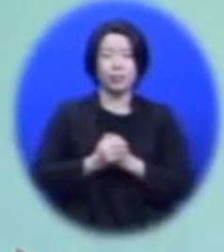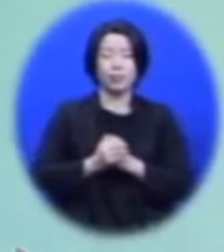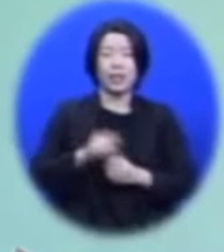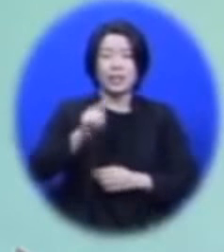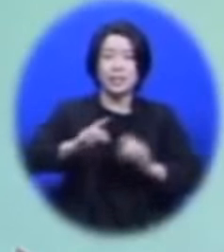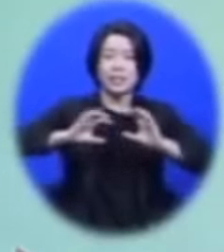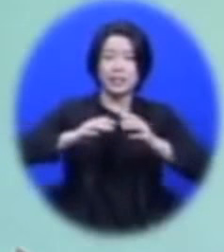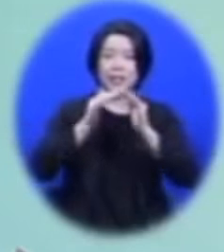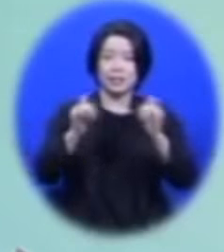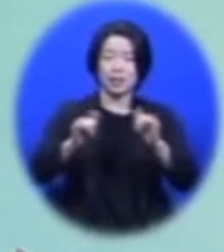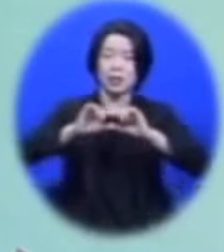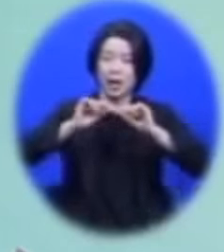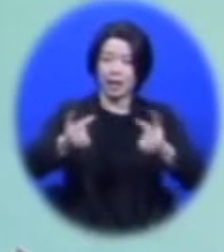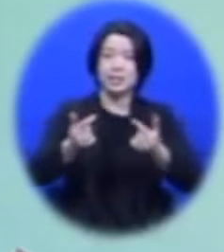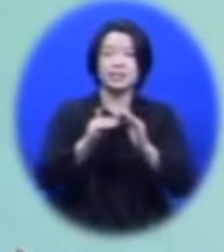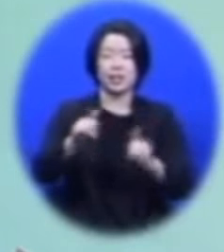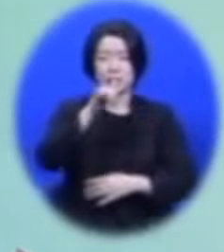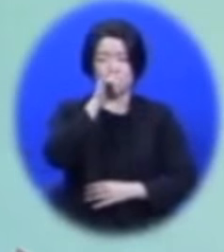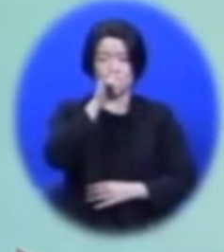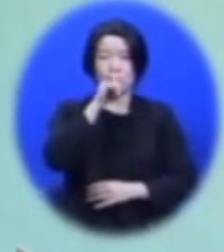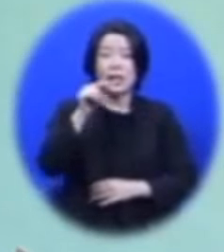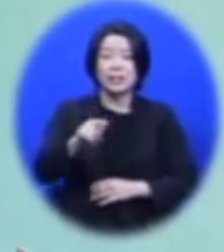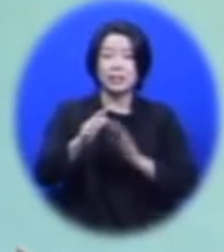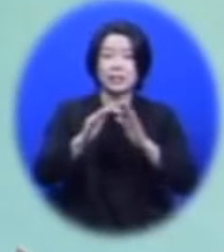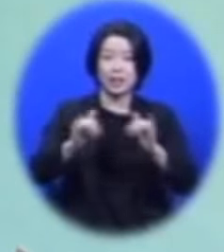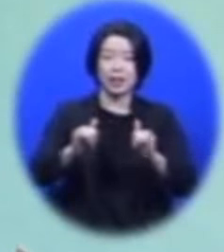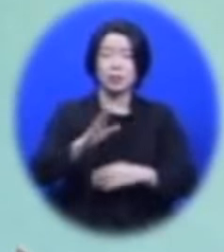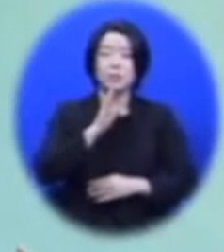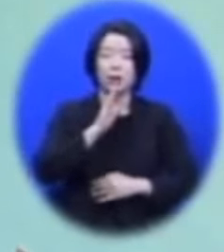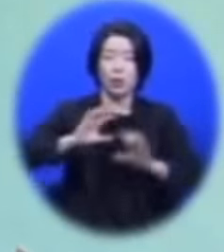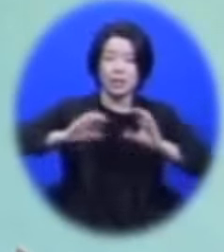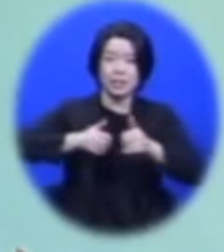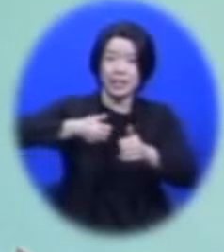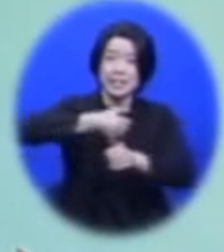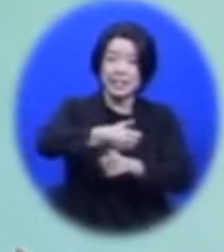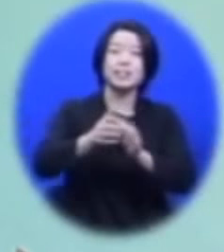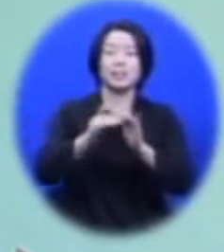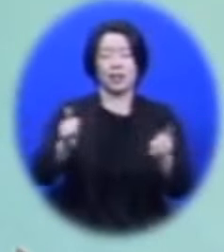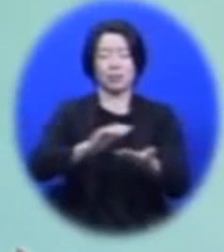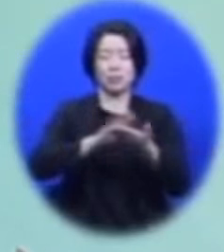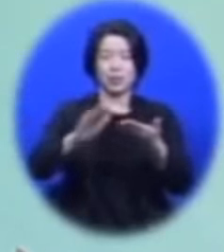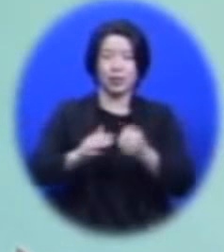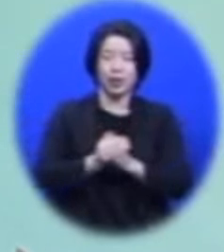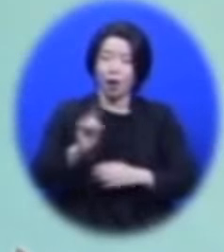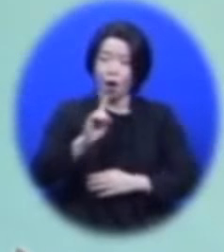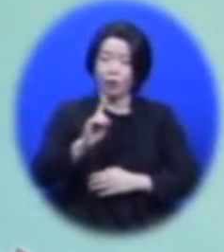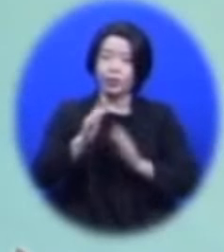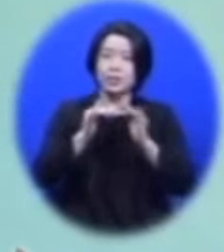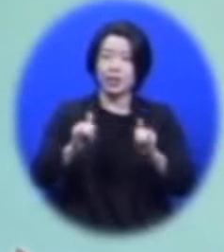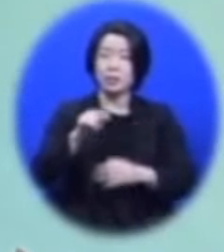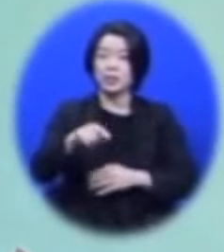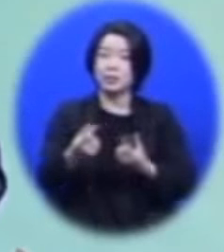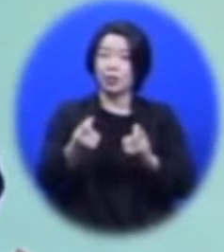세상 사람이 아닌 사람이 있습니다. 그 사람이 바로 세상을 이기는 사람입니다. 어떤 사람이 그런